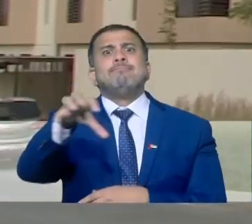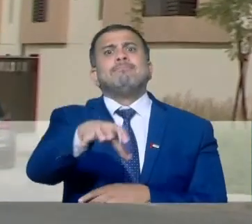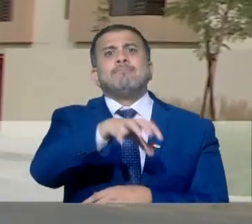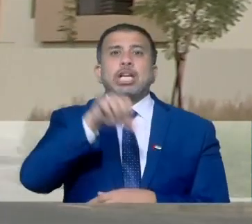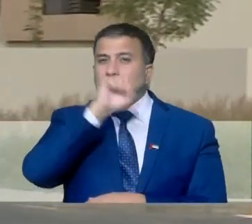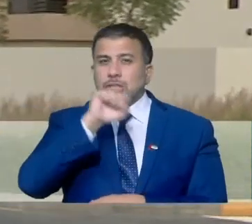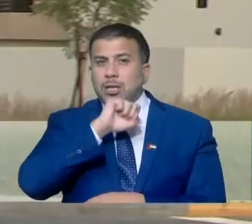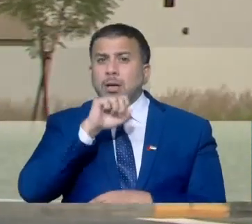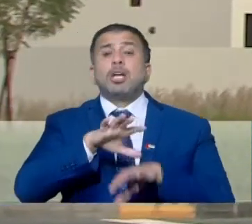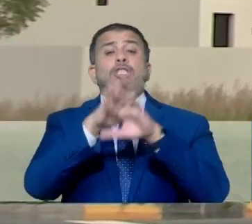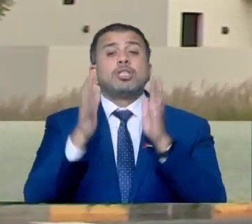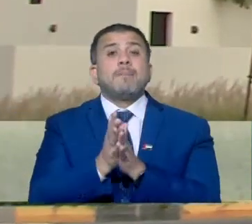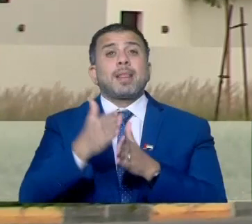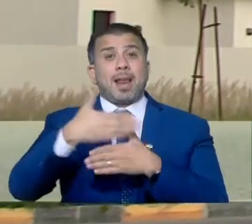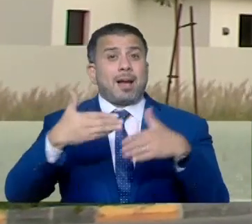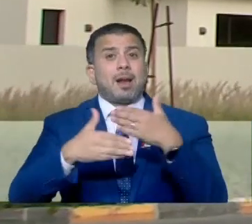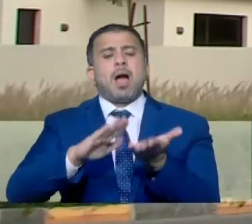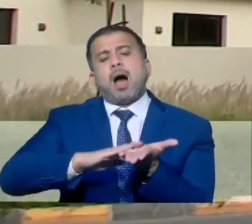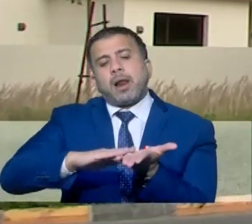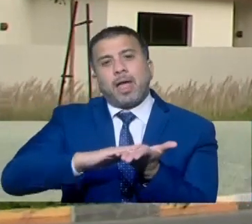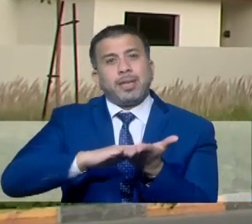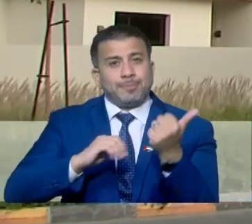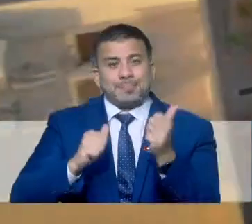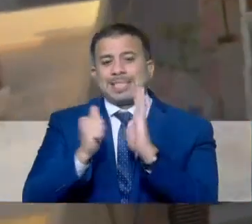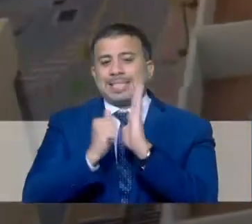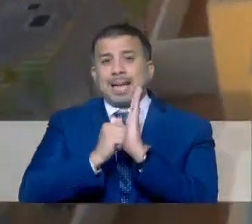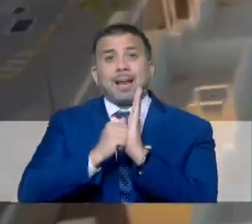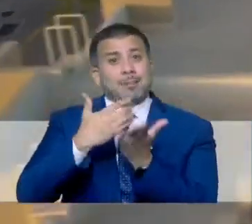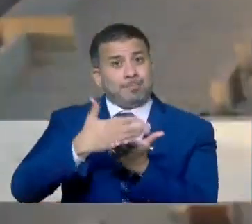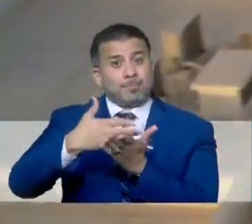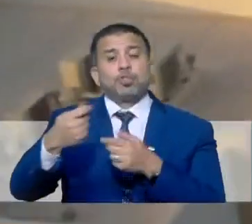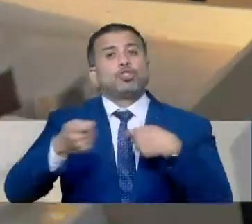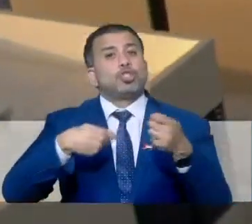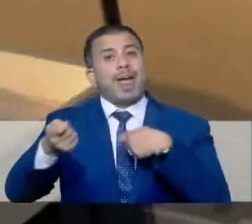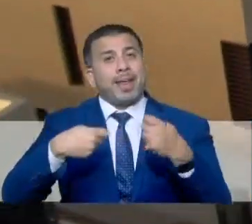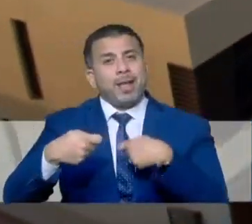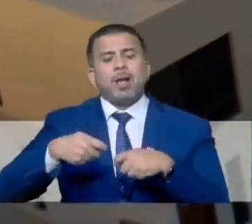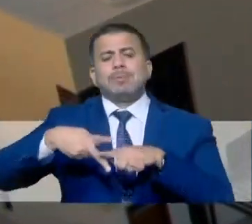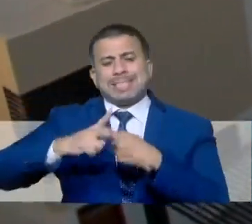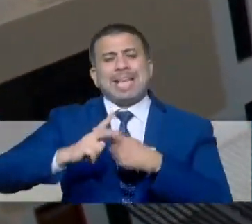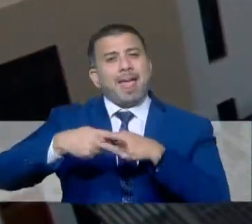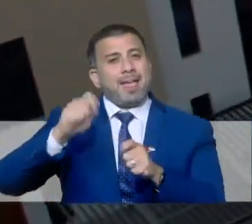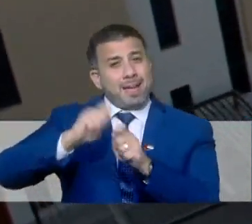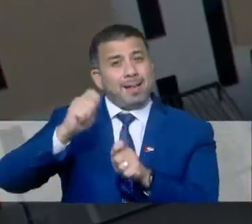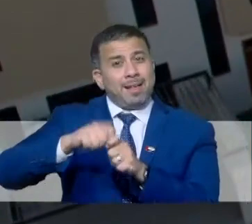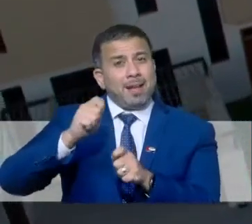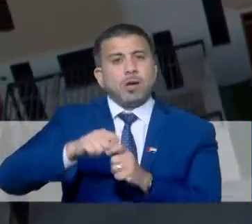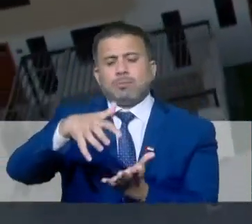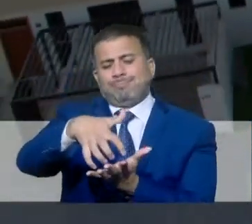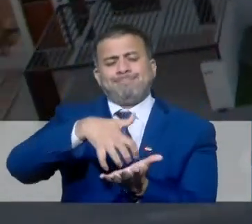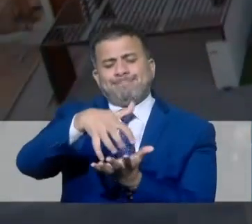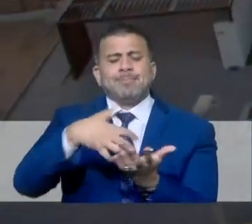ومناطق الإمارة، وشملت هذه العقارات أراضي سكنية وتجارية وصناعية